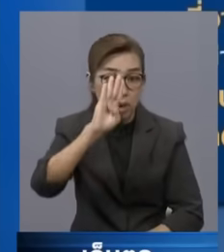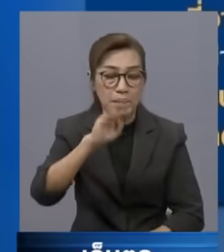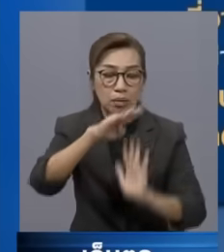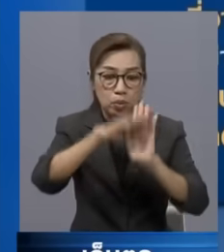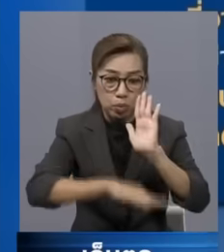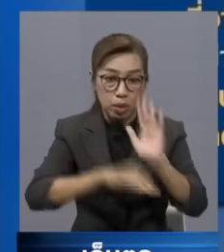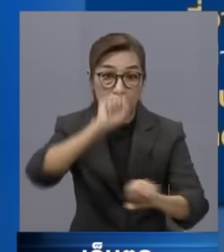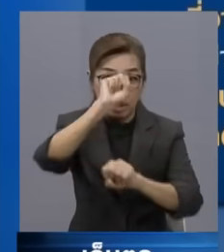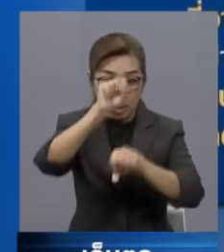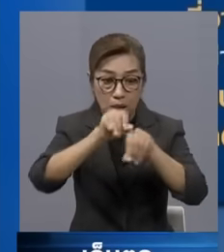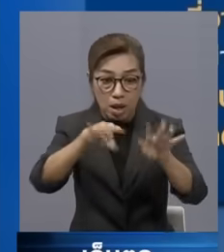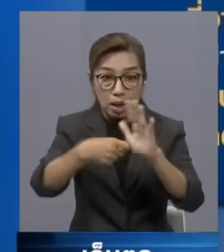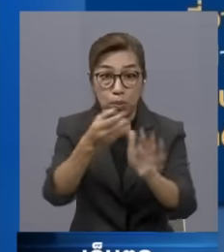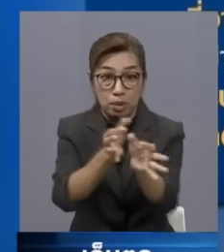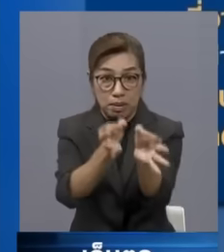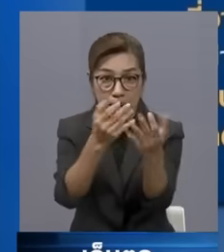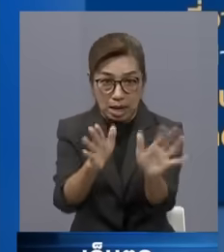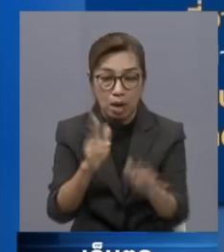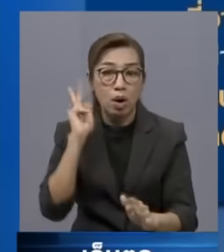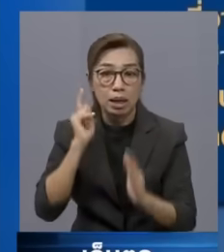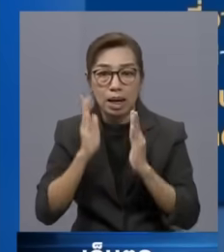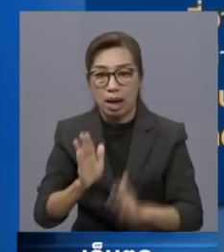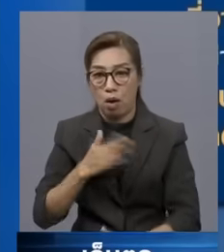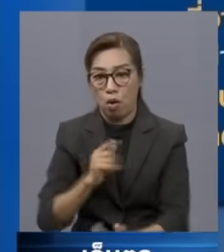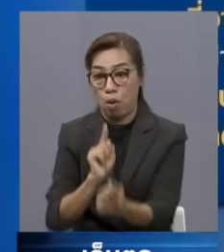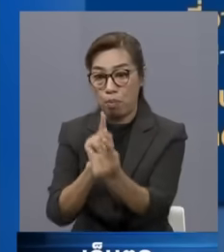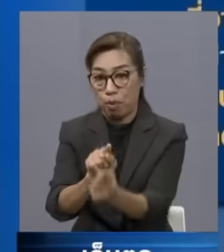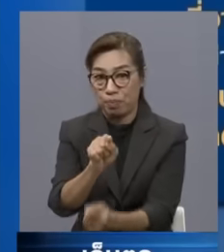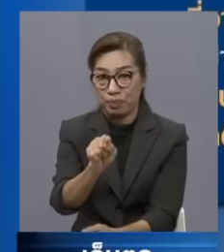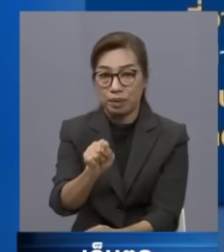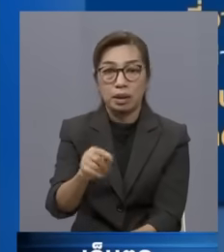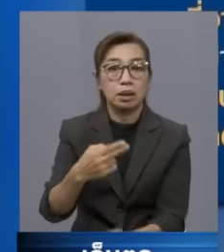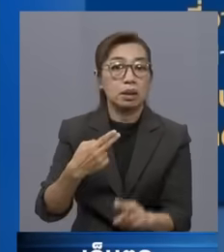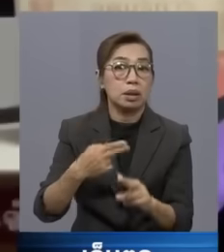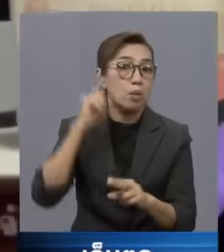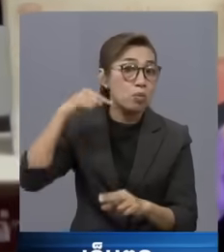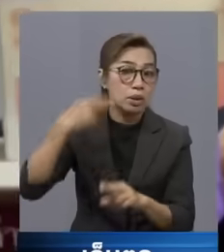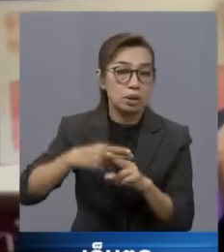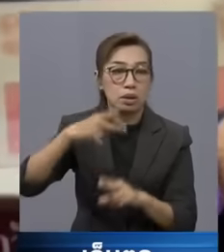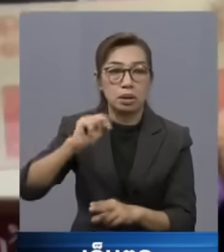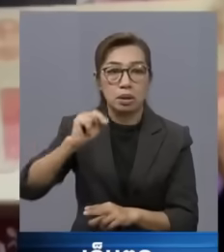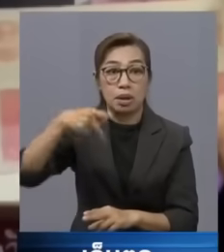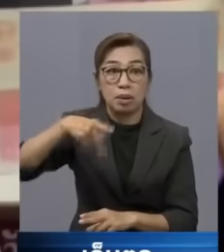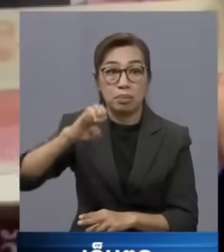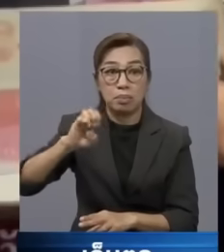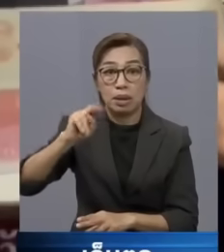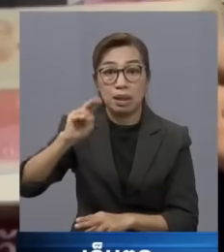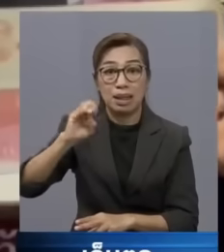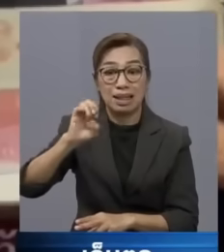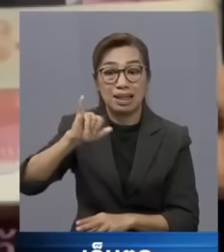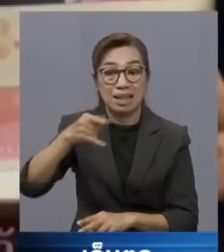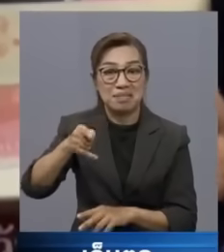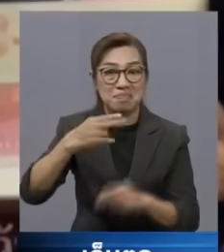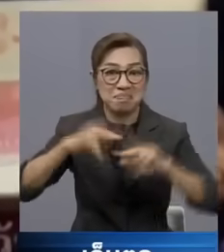เนี่ยนะครับผู้สื่อข่าวก็มีโอกาสไปเจอ 1บุคคลที่ถูกพาดพิงถึงก็คือนางสาวพินิจนี่แหละนะครับที่ตกเป็นข่าว